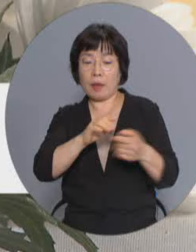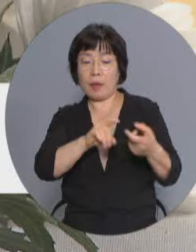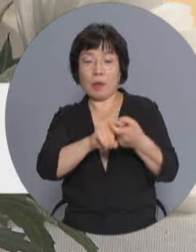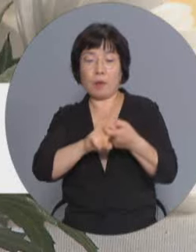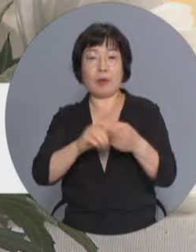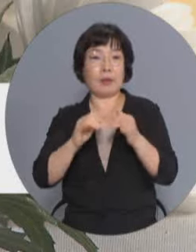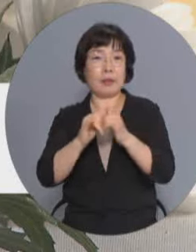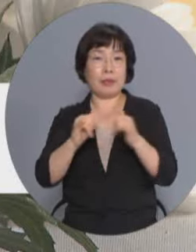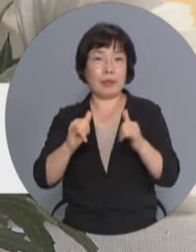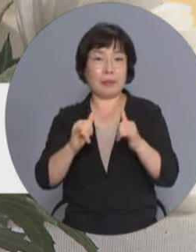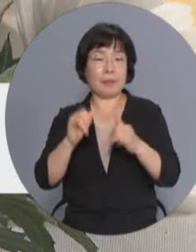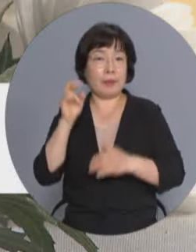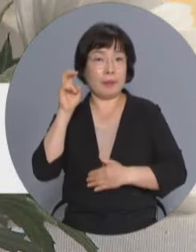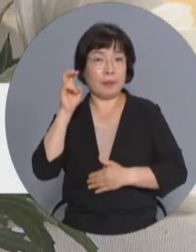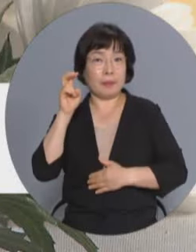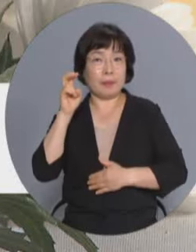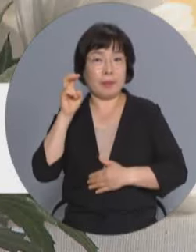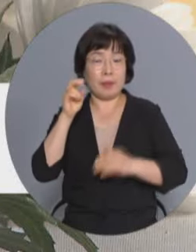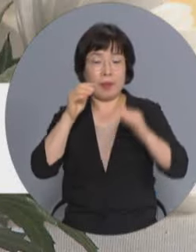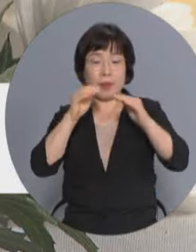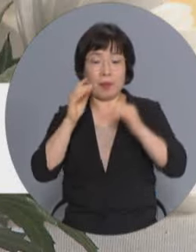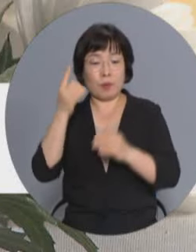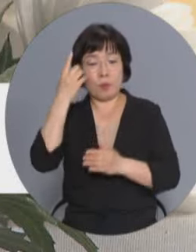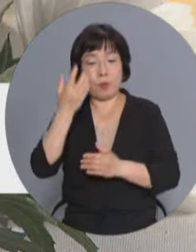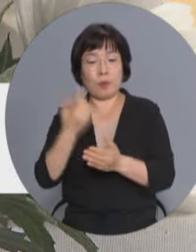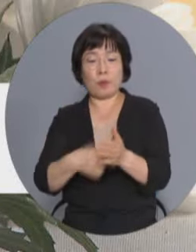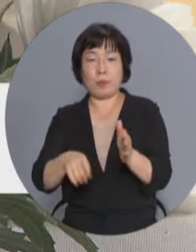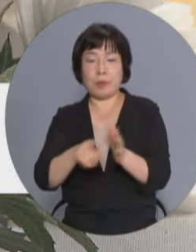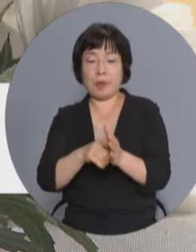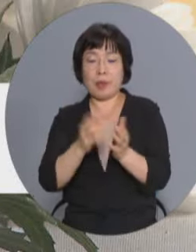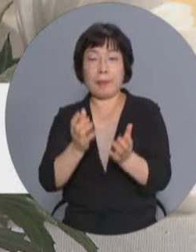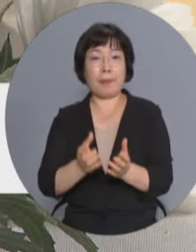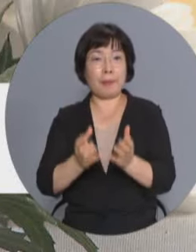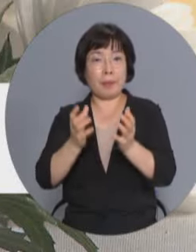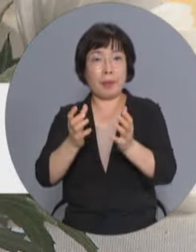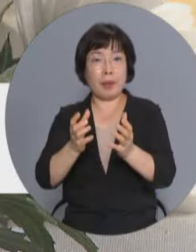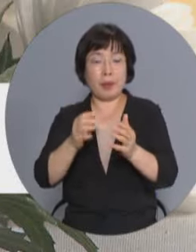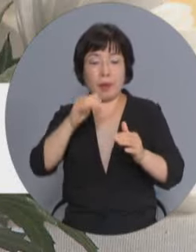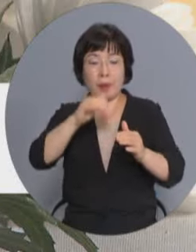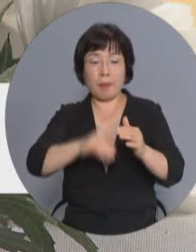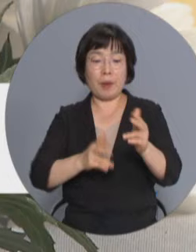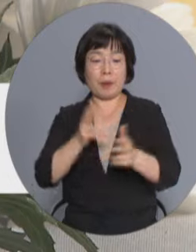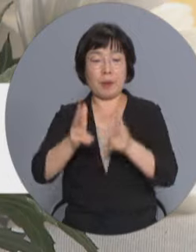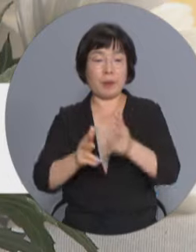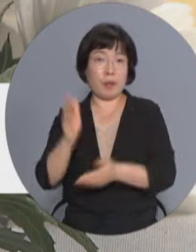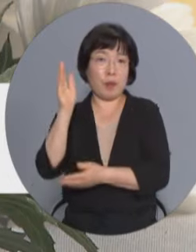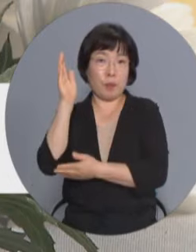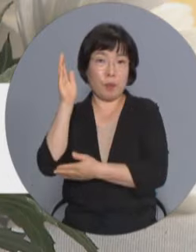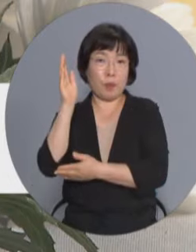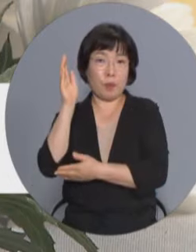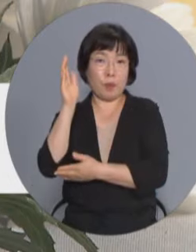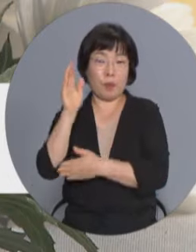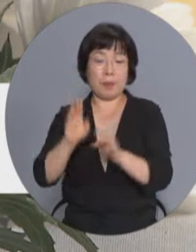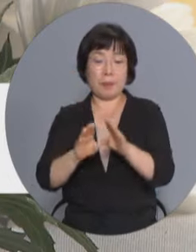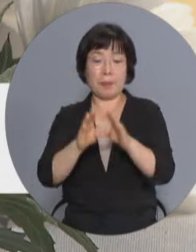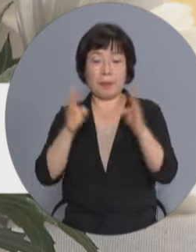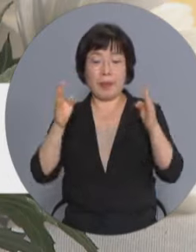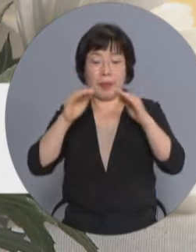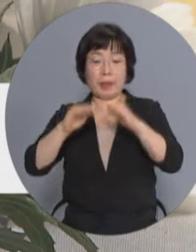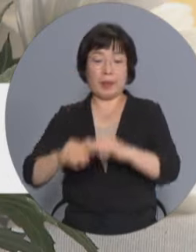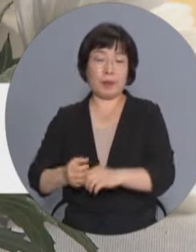관련자로 추정되는데요 이들의 슬 길이는 봉안식 발굴 사업 최종 보고회가